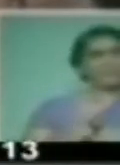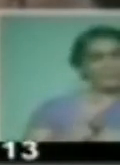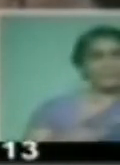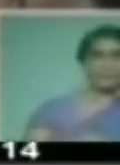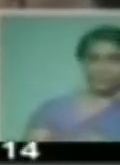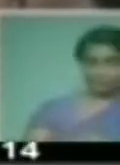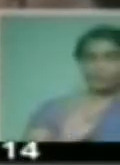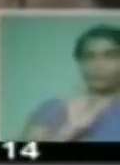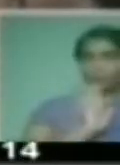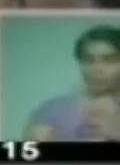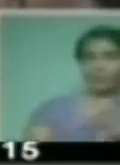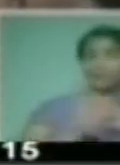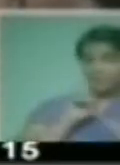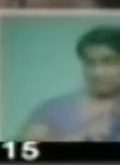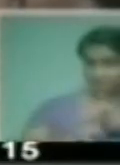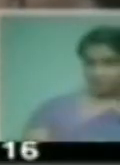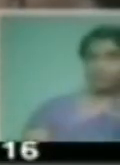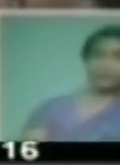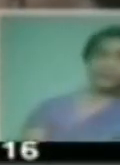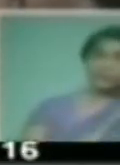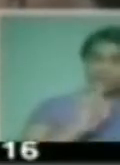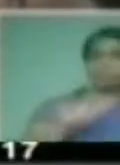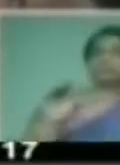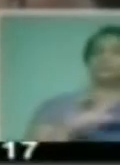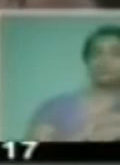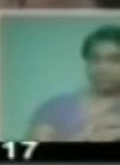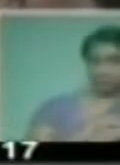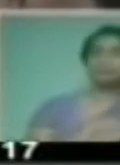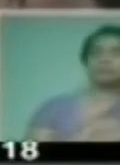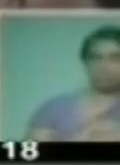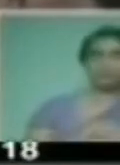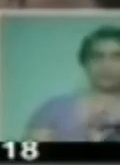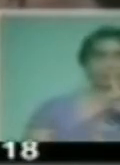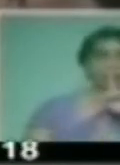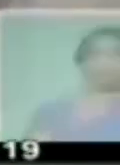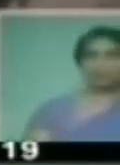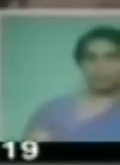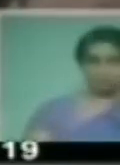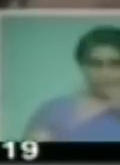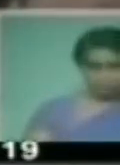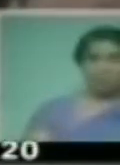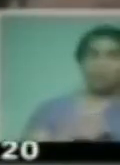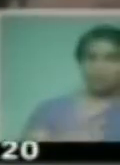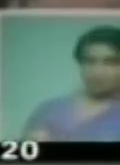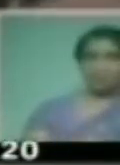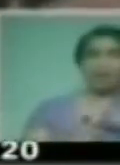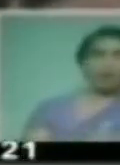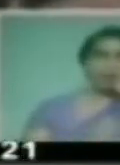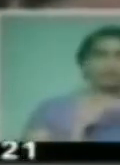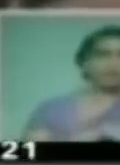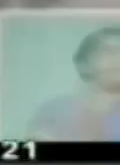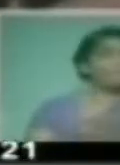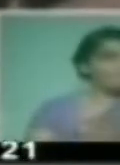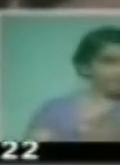வழங்குகின்றன. இலங்கையின் கடன் மறுசீரமைப்பு செயற்பாடுகளுக்கு ஜப்பான் இணக்கம் தெரிவித்துள்ளமை சிறந்த அறிகுறியாகும். கடந்த காலங்களில் இடம்பெற்ற சில